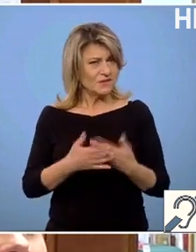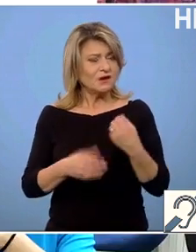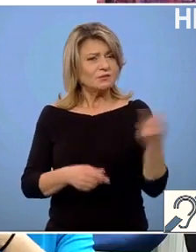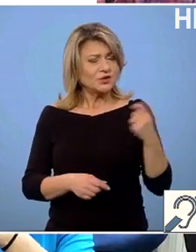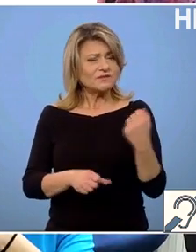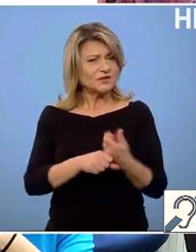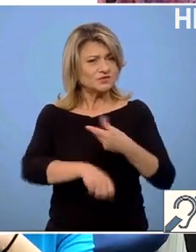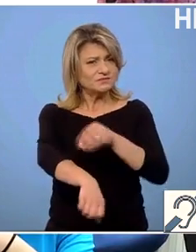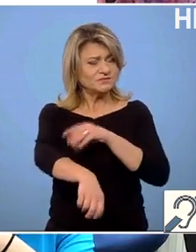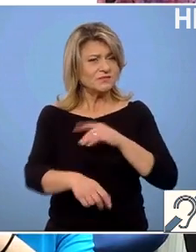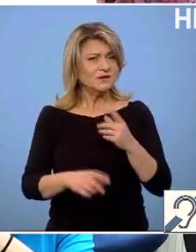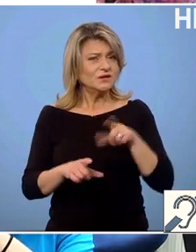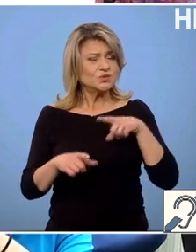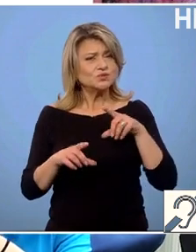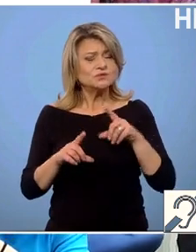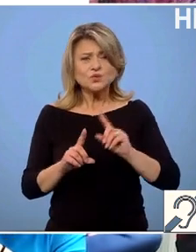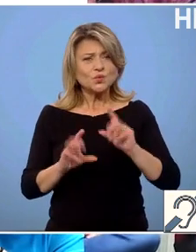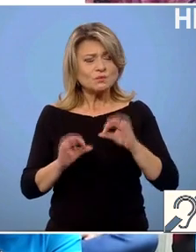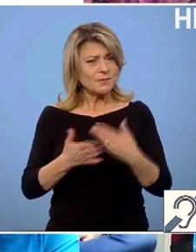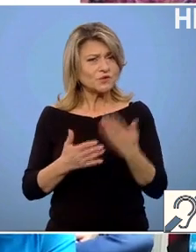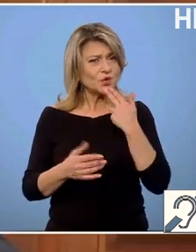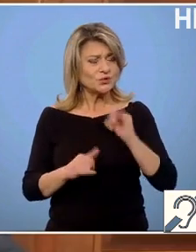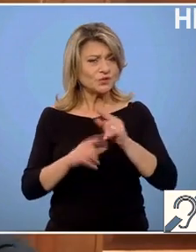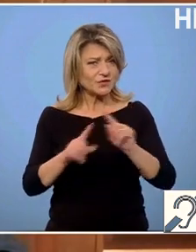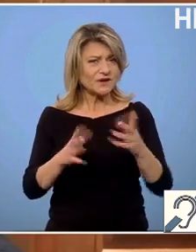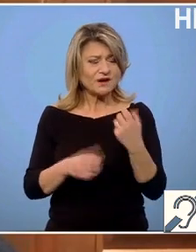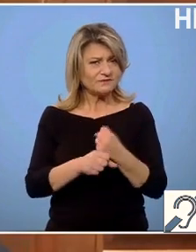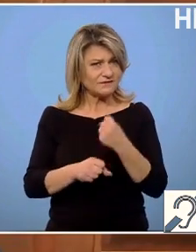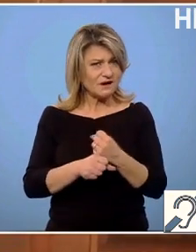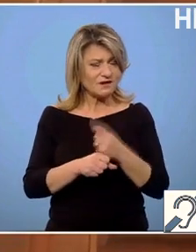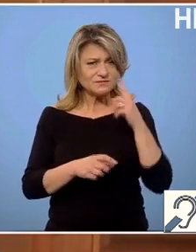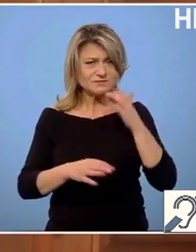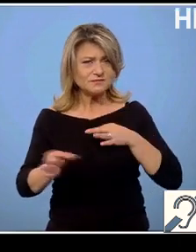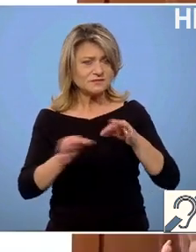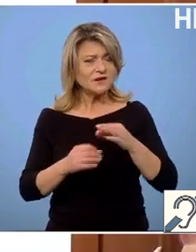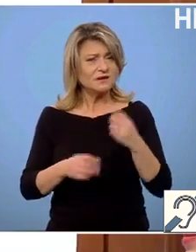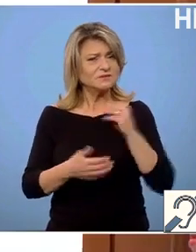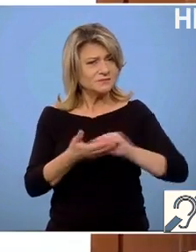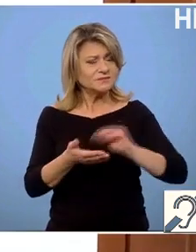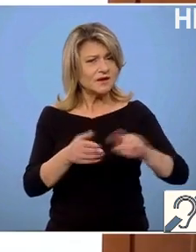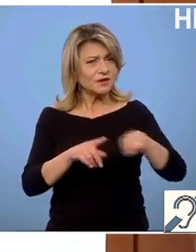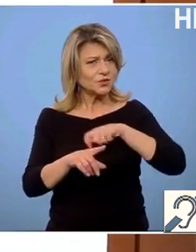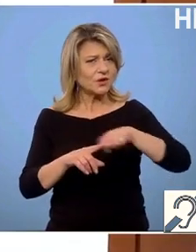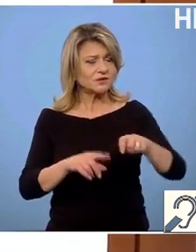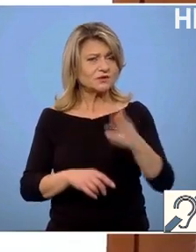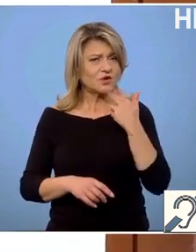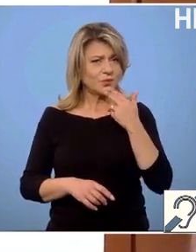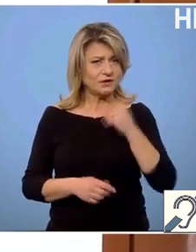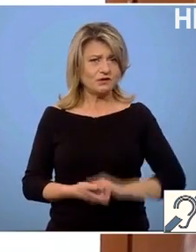implementează UNICEF se adresează nu doar copiilor, ci și dascălilor, care abordează o strategie care completează educația celor mici.